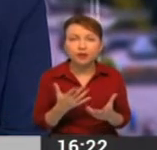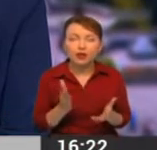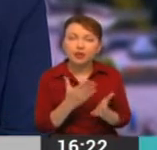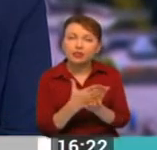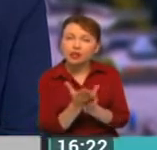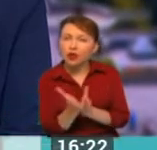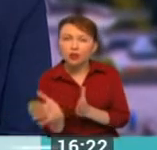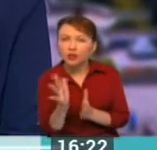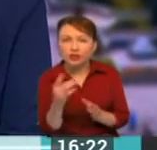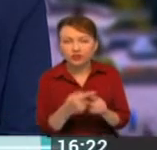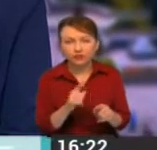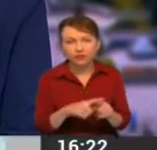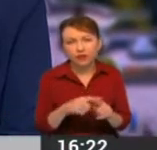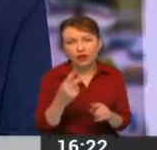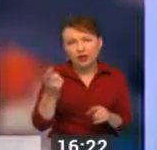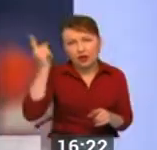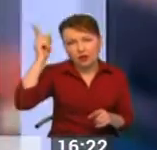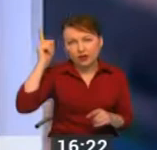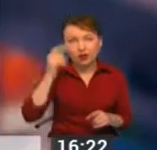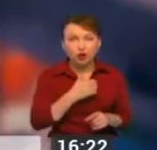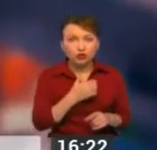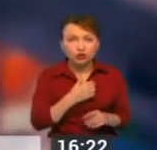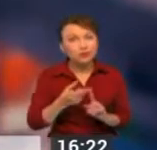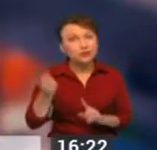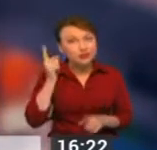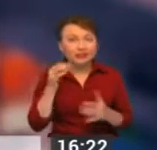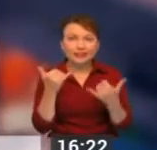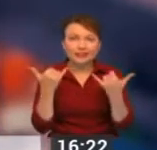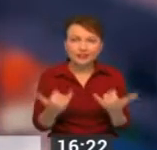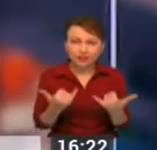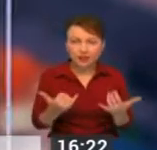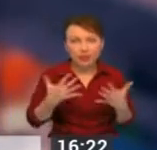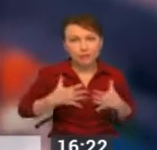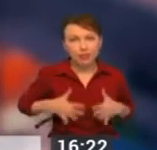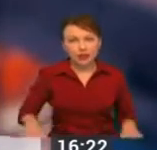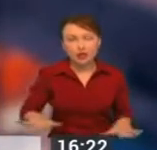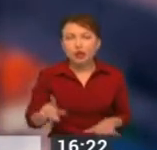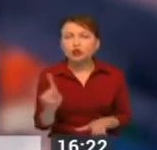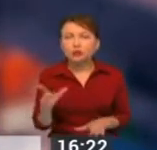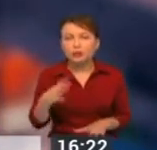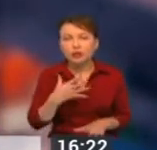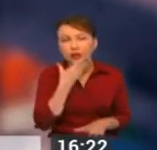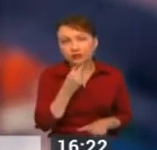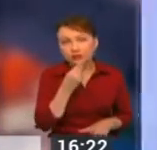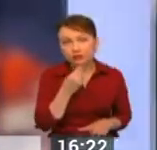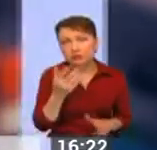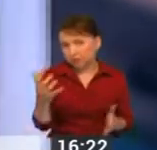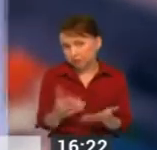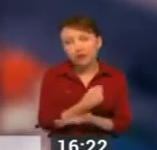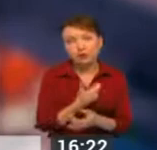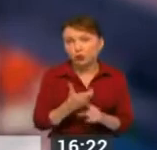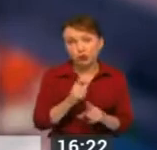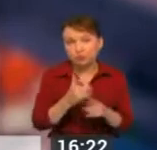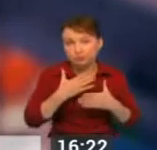уклоняться слишком в этно, хотелось сделать, чтобы это было и этно, и светское платье, чтобы оно было красивое. И мы справились, это